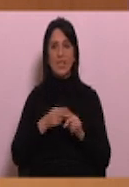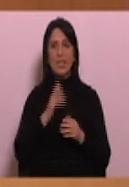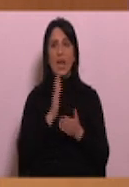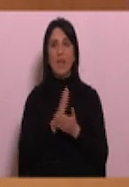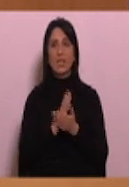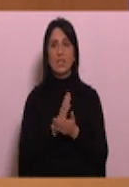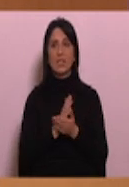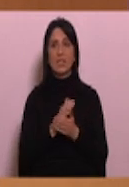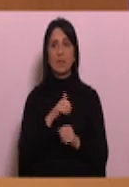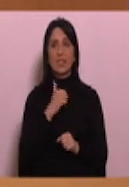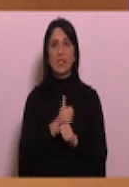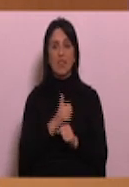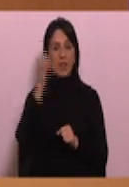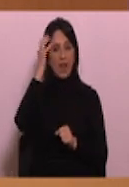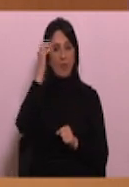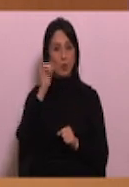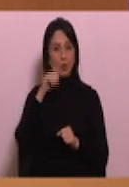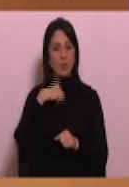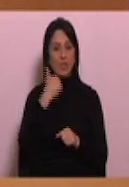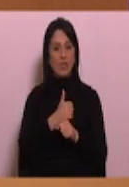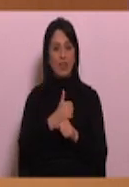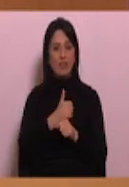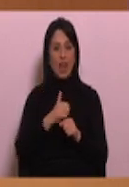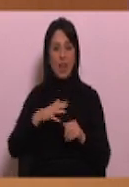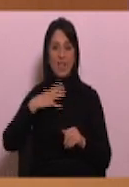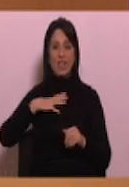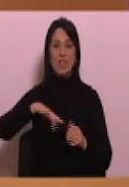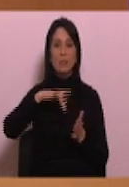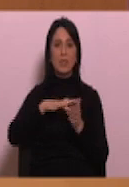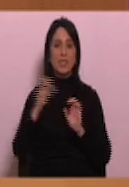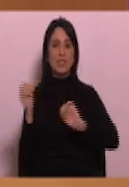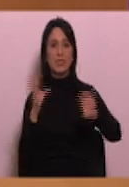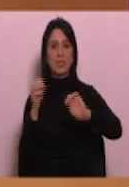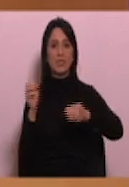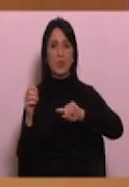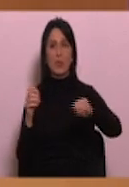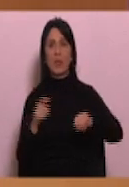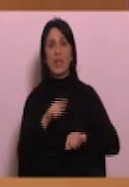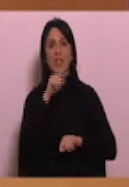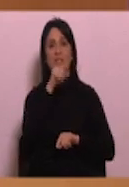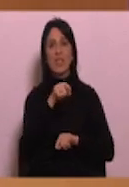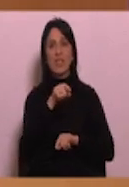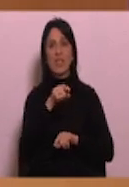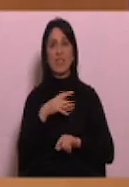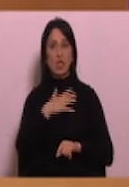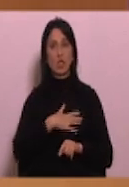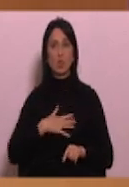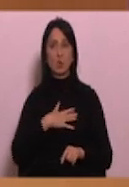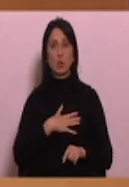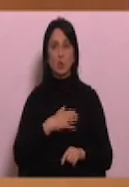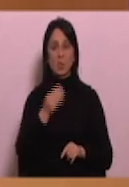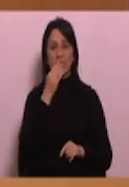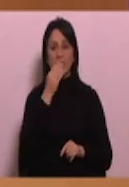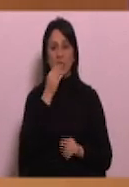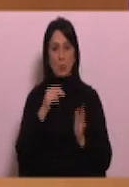არის მთავარი კახეთი, როგორც მთავარი ბეღელი თბილისის მომარაგებისთვის. თქვენვე წუხართ